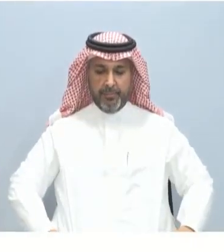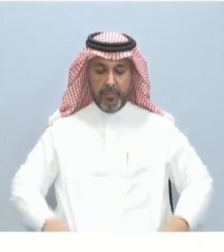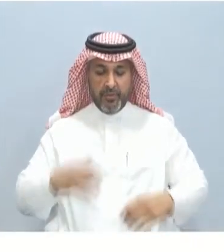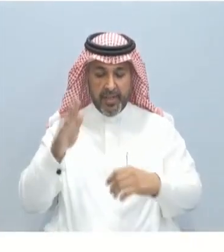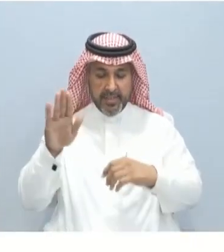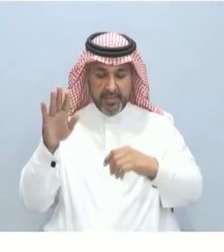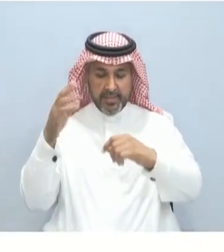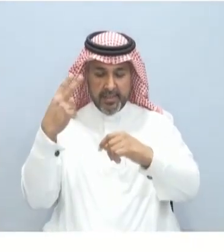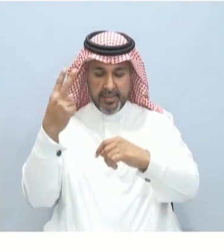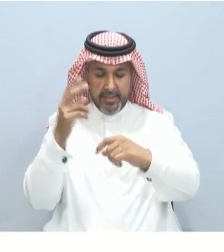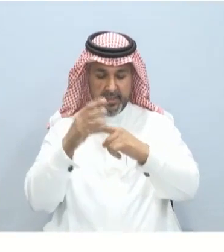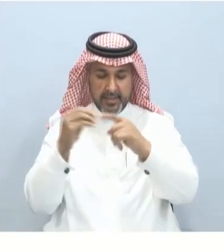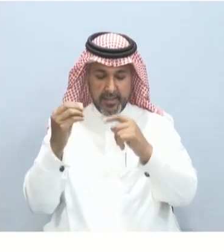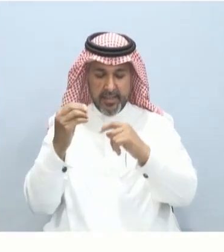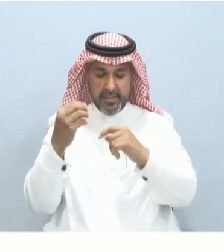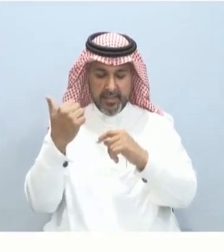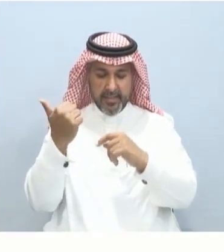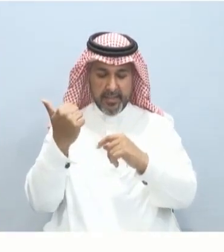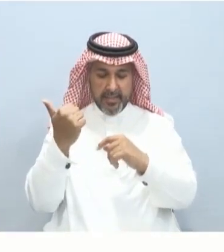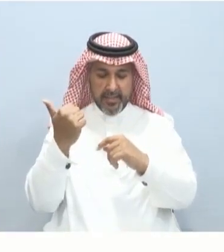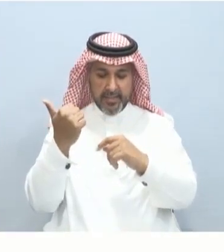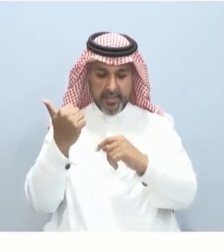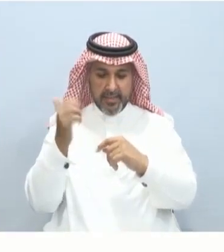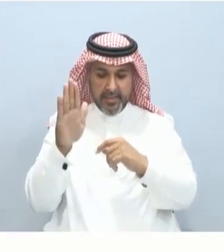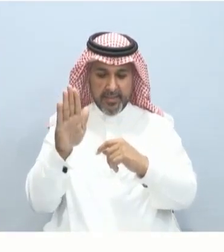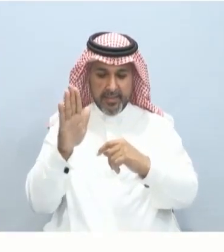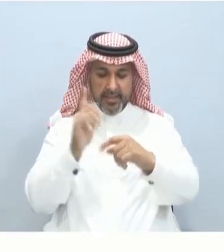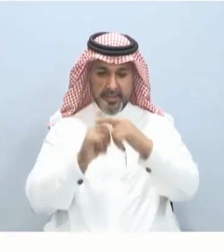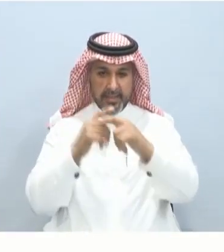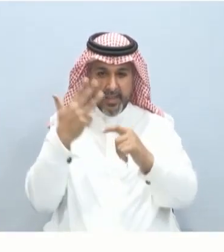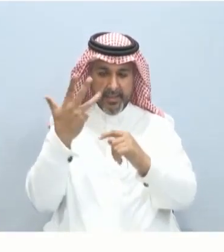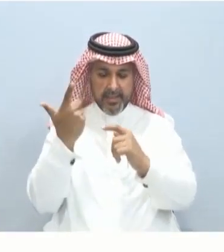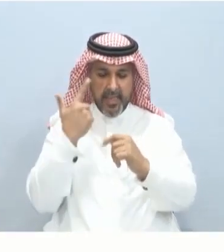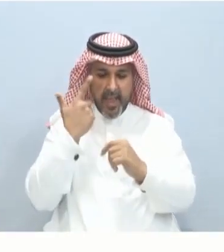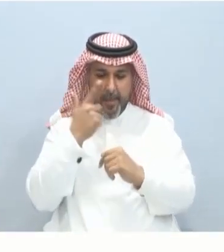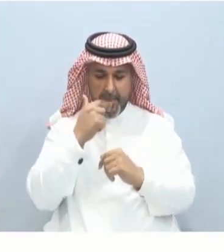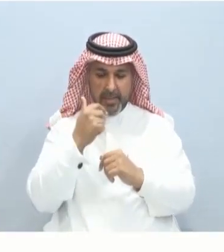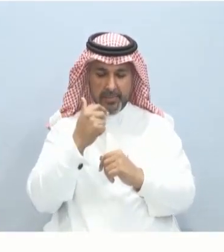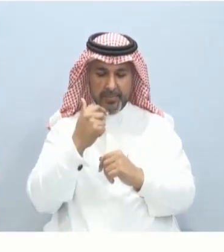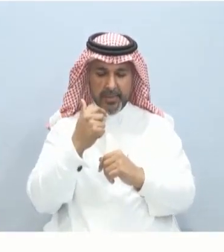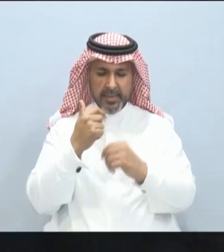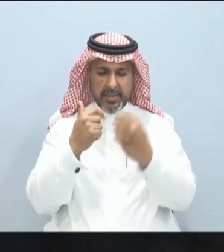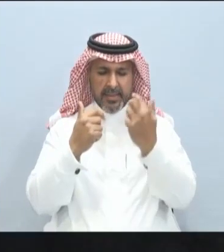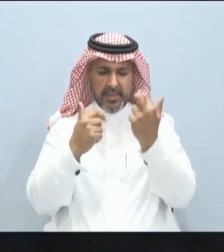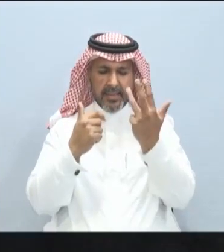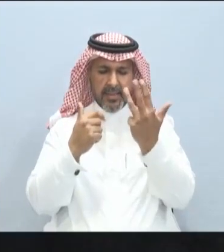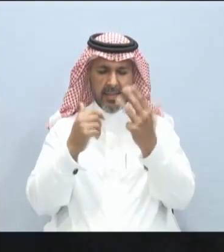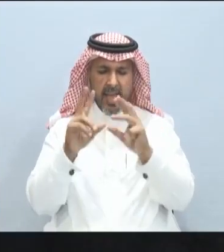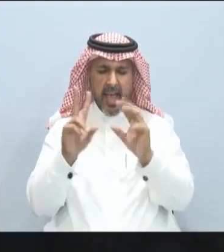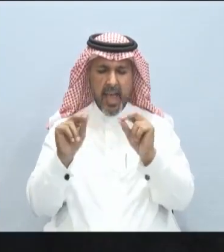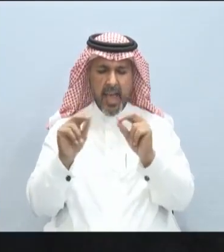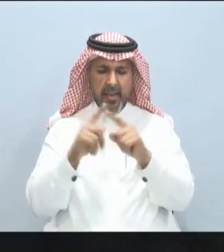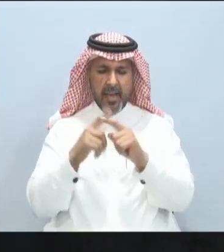للطرح نلاحظ هنا لدينا سين تربيع ناقص سته سين زائد تسعه لنبحث الشروط